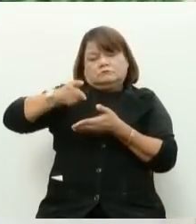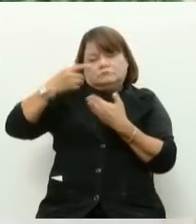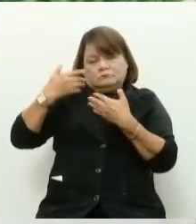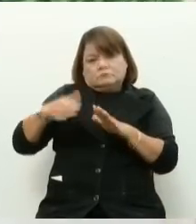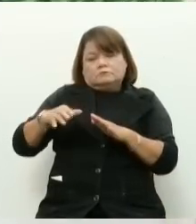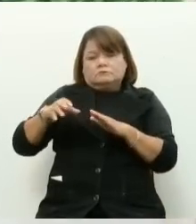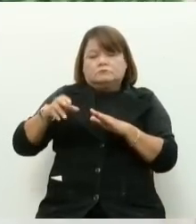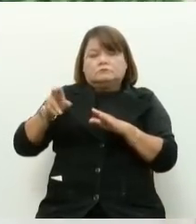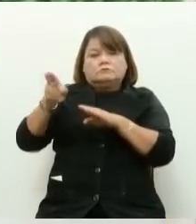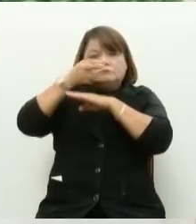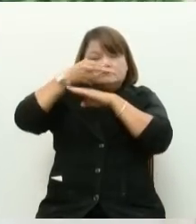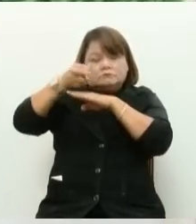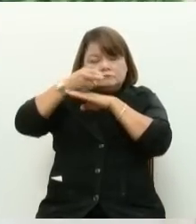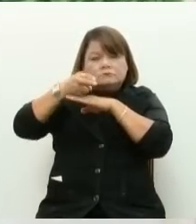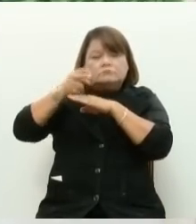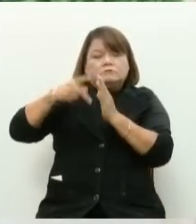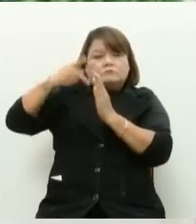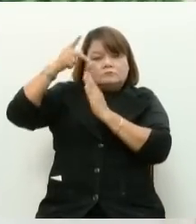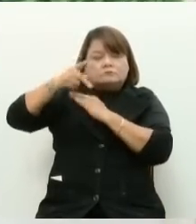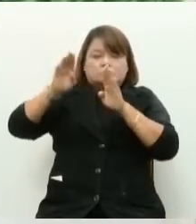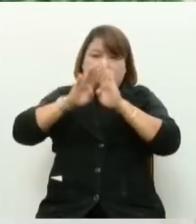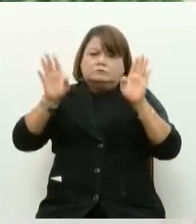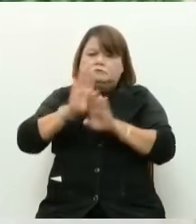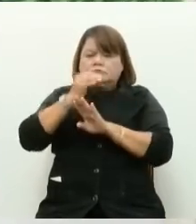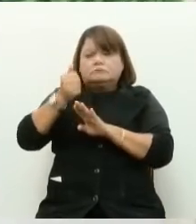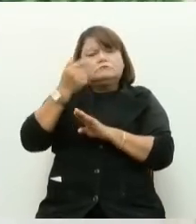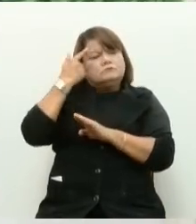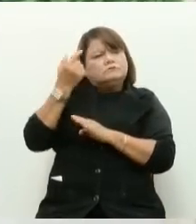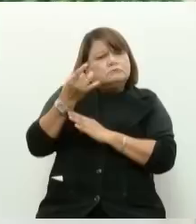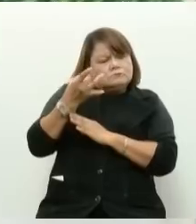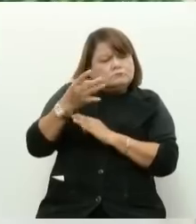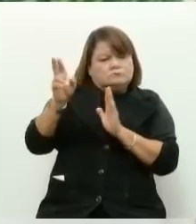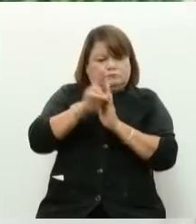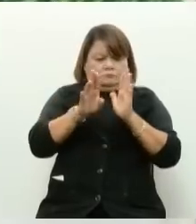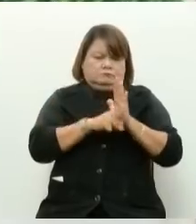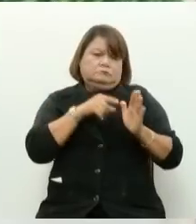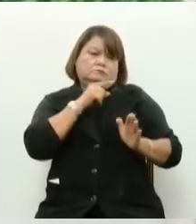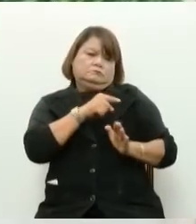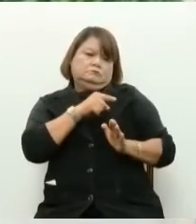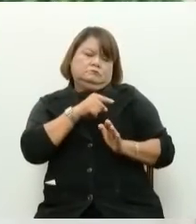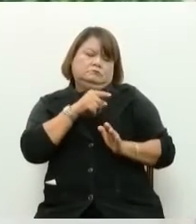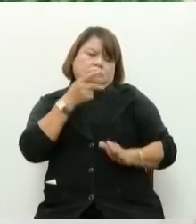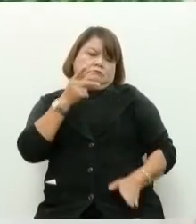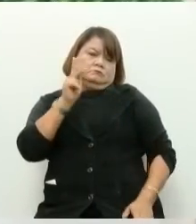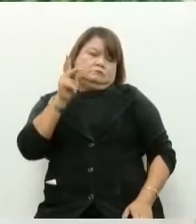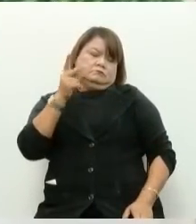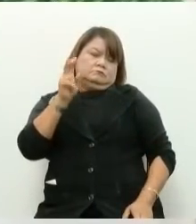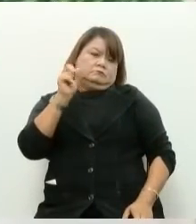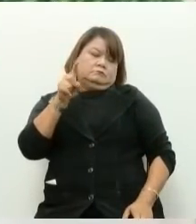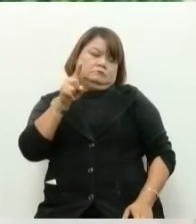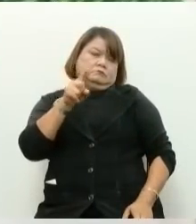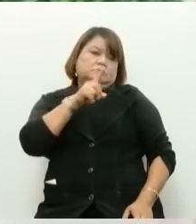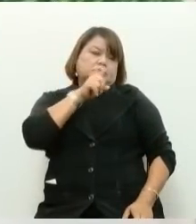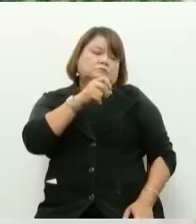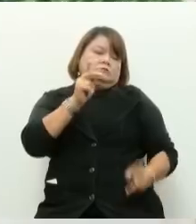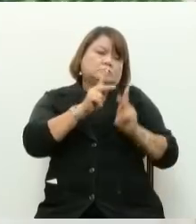ฟล์ที่มันเปิดไม่ได้หรือว่ามีปัญหาเนี่ยมันเกิดจากระบบอะไรอย่างเงี้ยซึ่งกกส.เนี่ยก็มีมติแล้วว่าคือให้สามารถที่จะให้กรรม